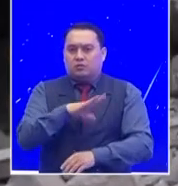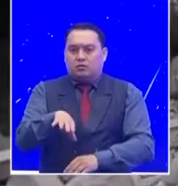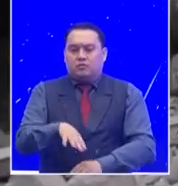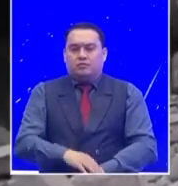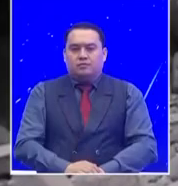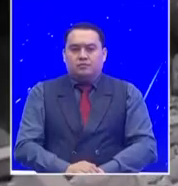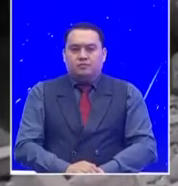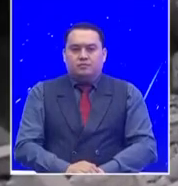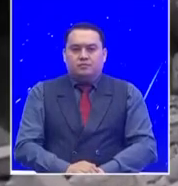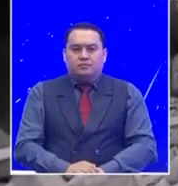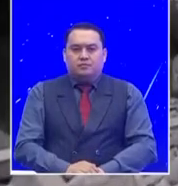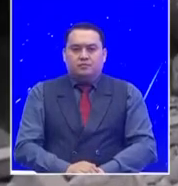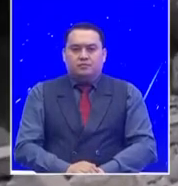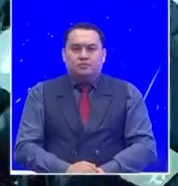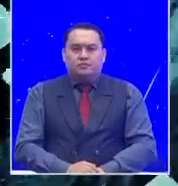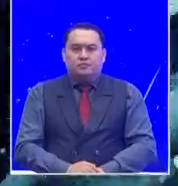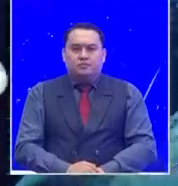не выполняла.